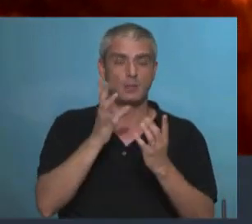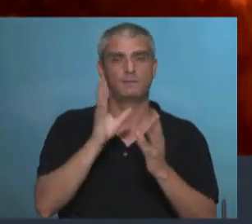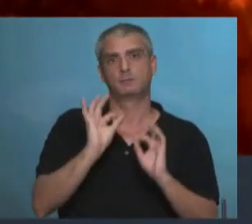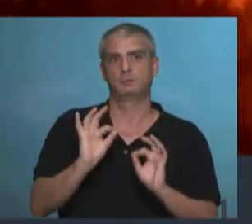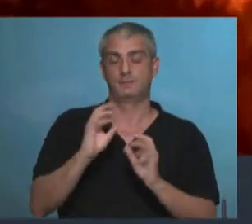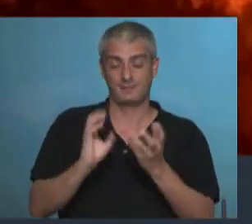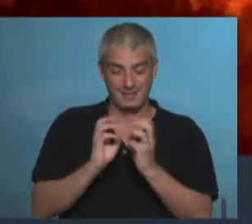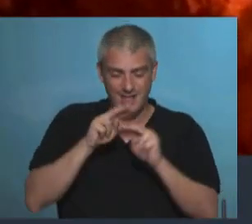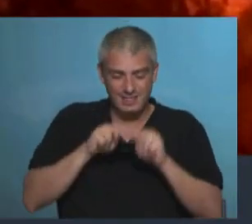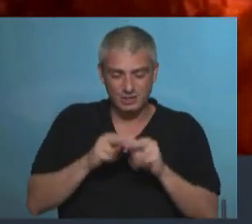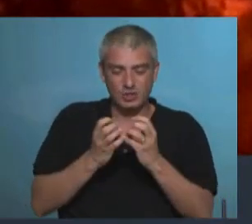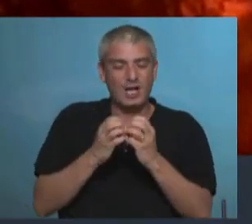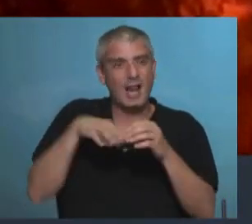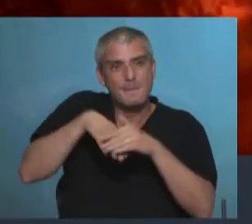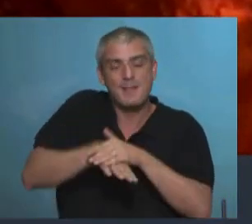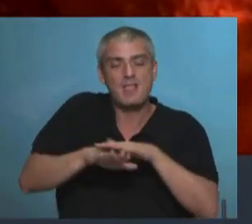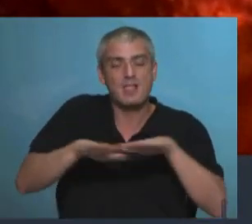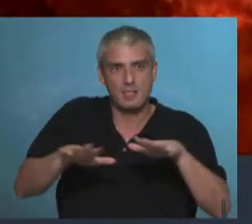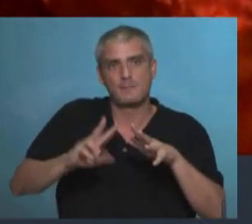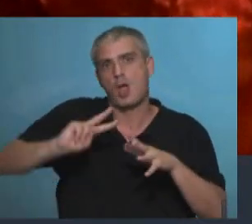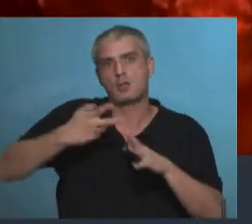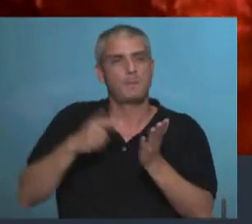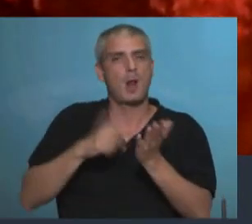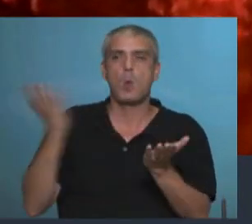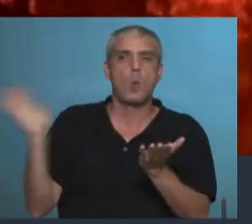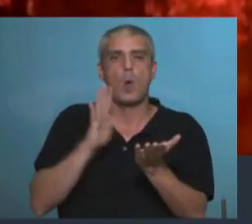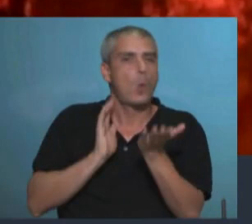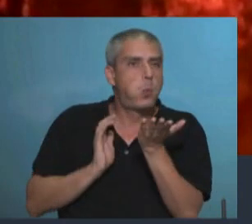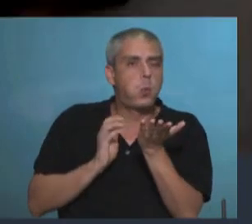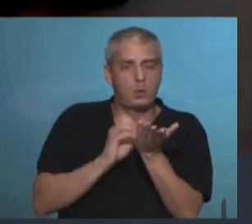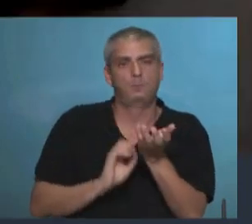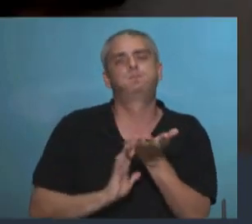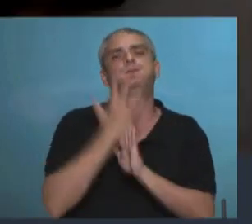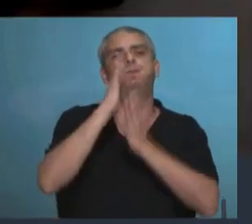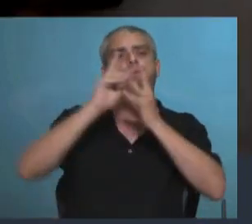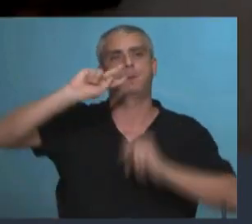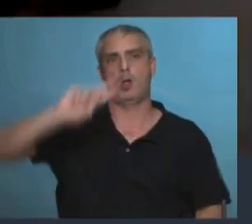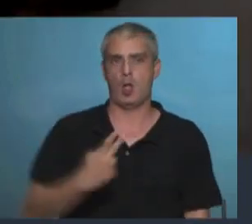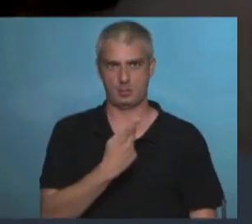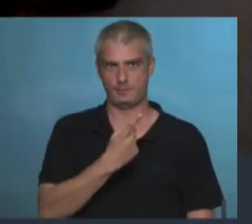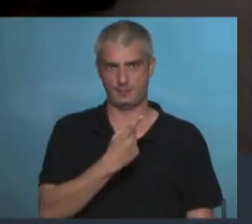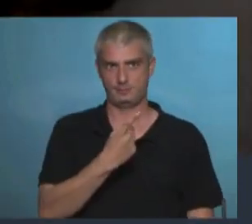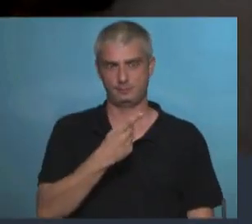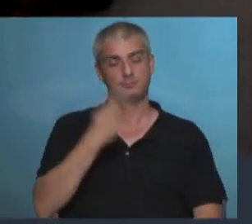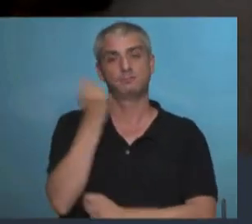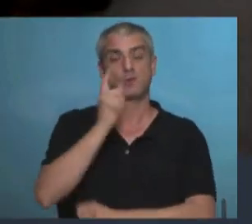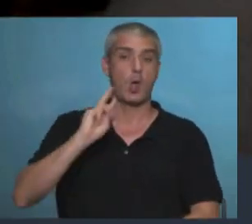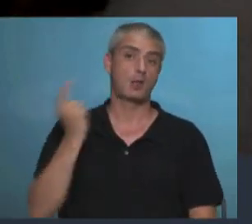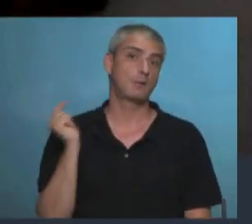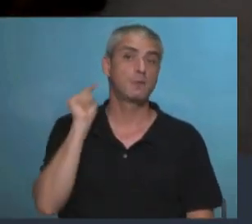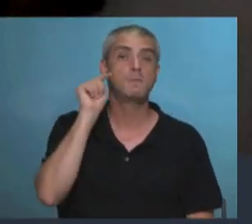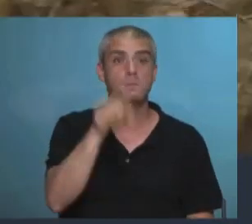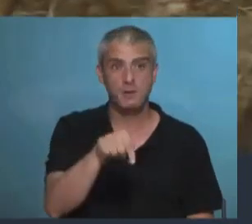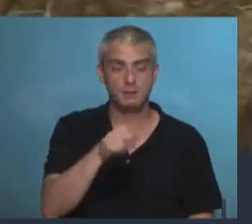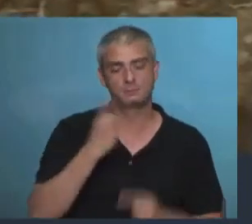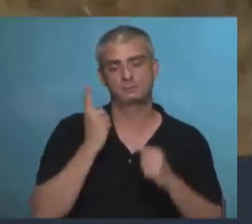הגחלים שנשארו מתחת לאדמה נדלקו ממשב רוח והשריפה התחדשה. צוותי כיבוי הוזעקו שוב למקום, זה בדיוק